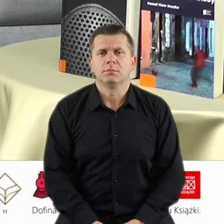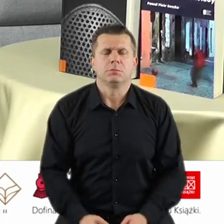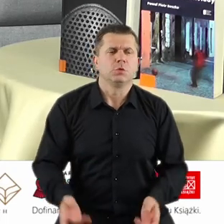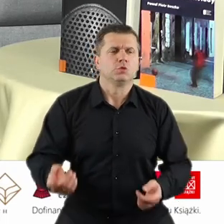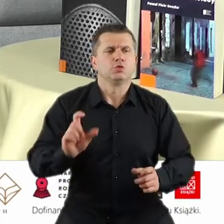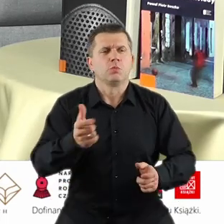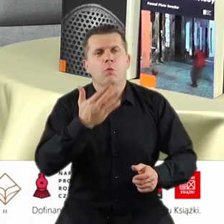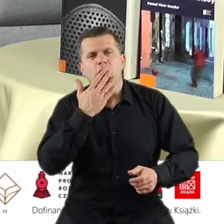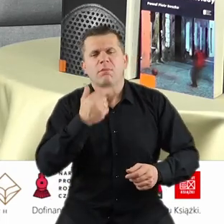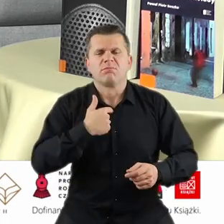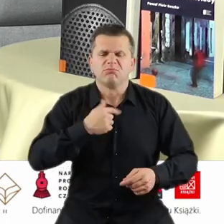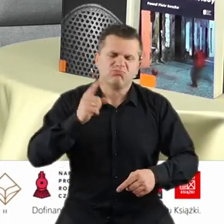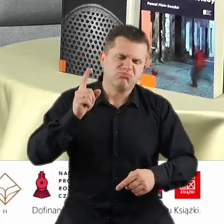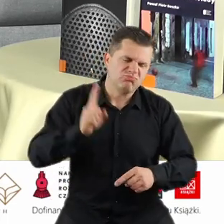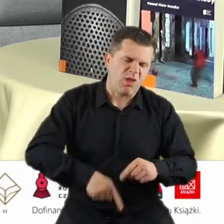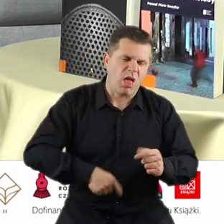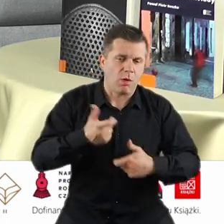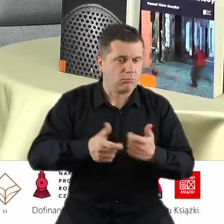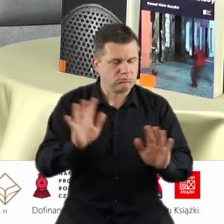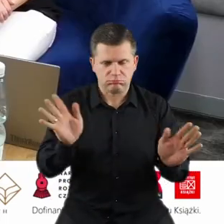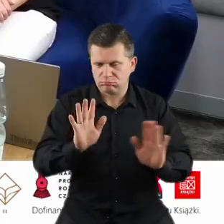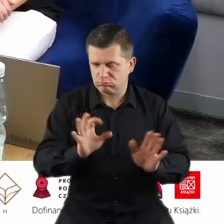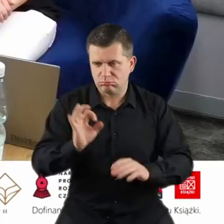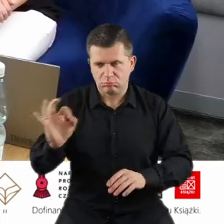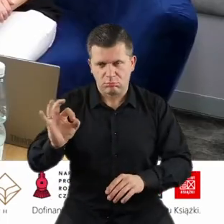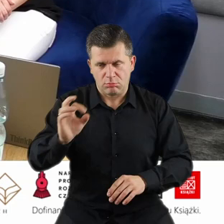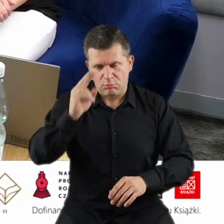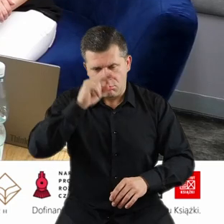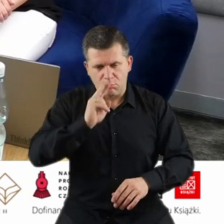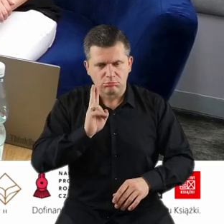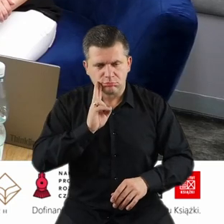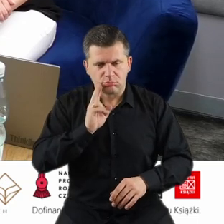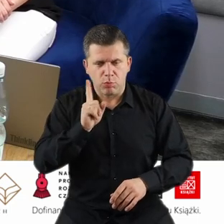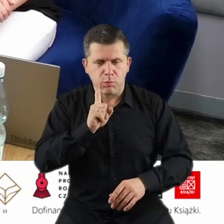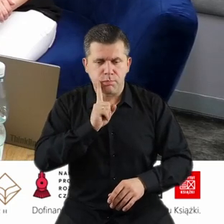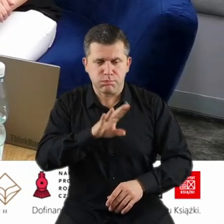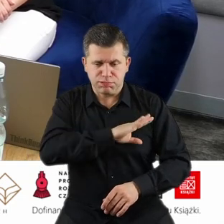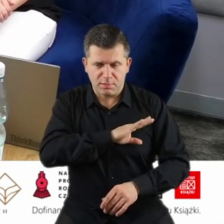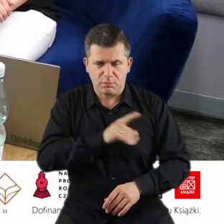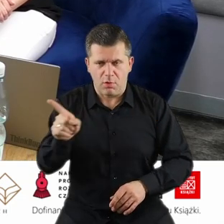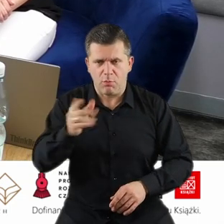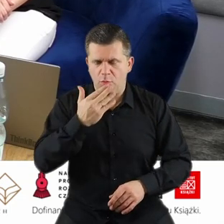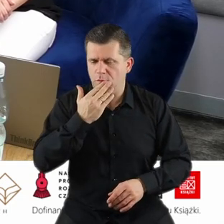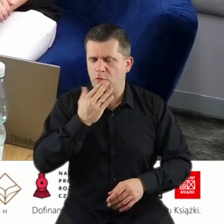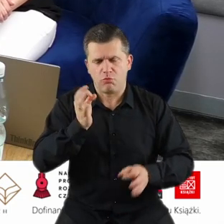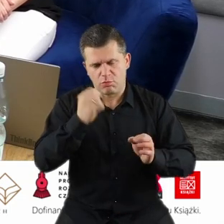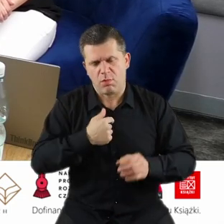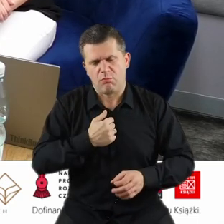takiej deklaracji, źle zrobiliśmy. Oni byli absolutnie przekonani, że to była jedyna słuszna decyzja